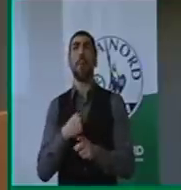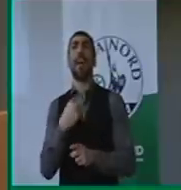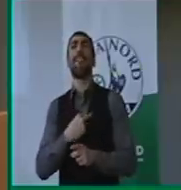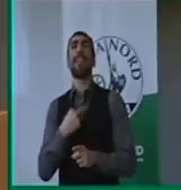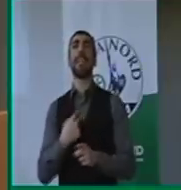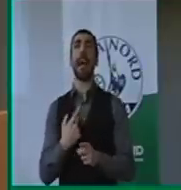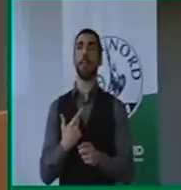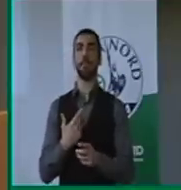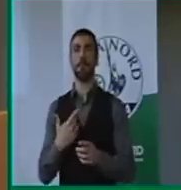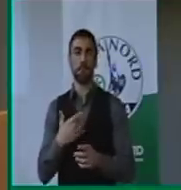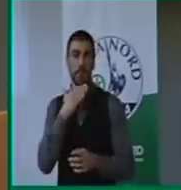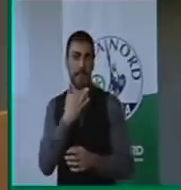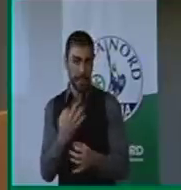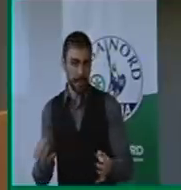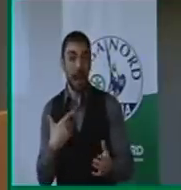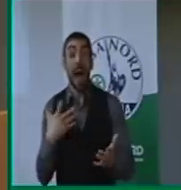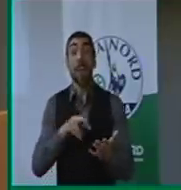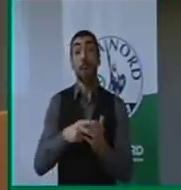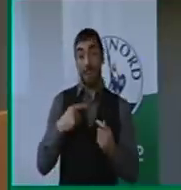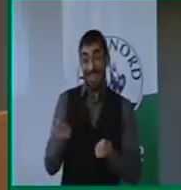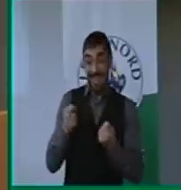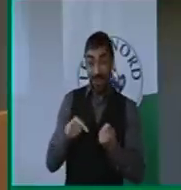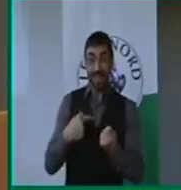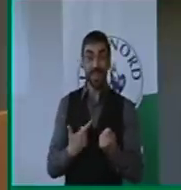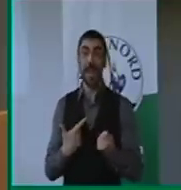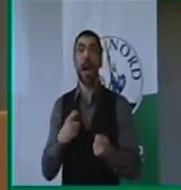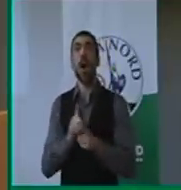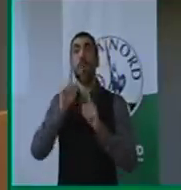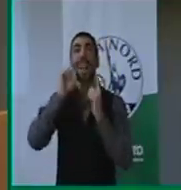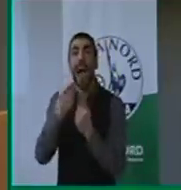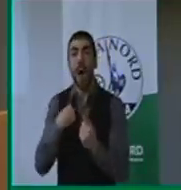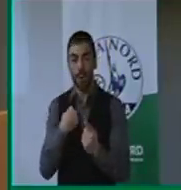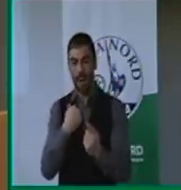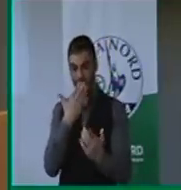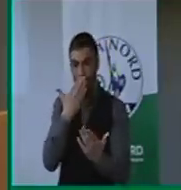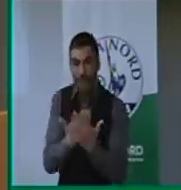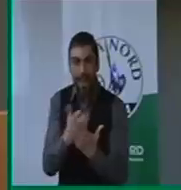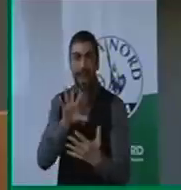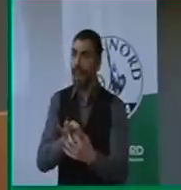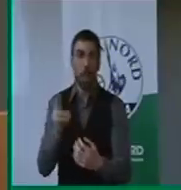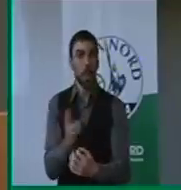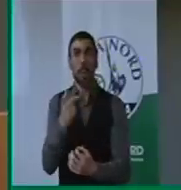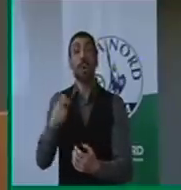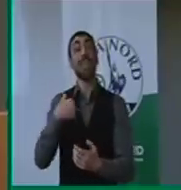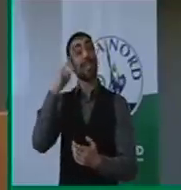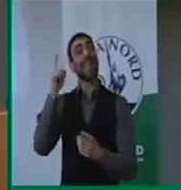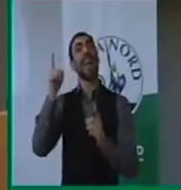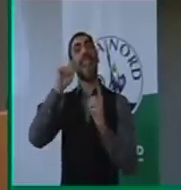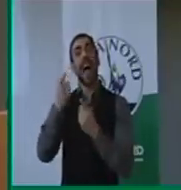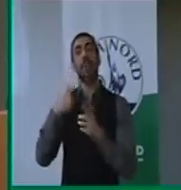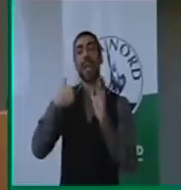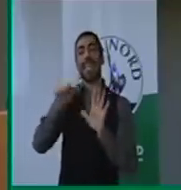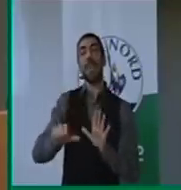in maniera degna posso fare la stagista però purtroppo la mia laurea non mi permette di fare la stagista perché se sei laureato da più di 6 mesi non puoi